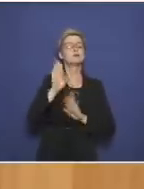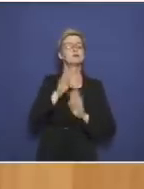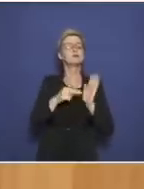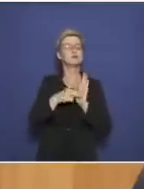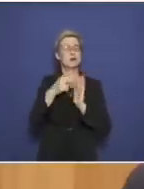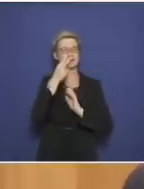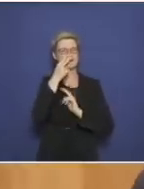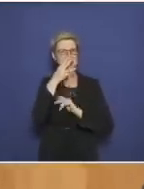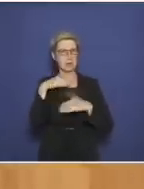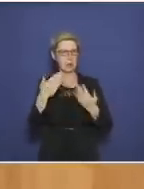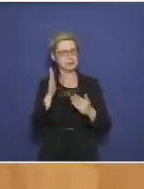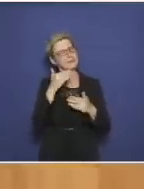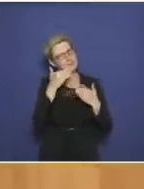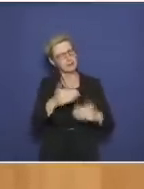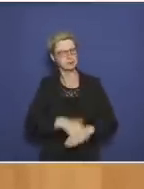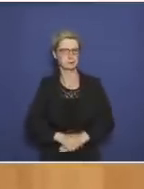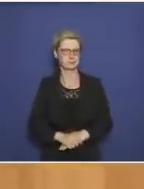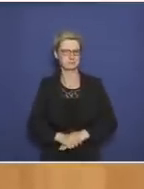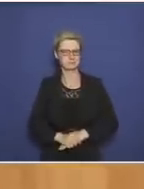Danke.